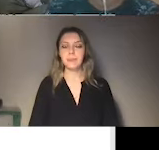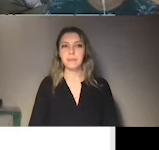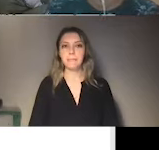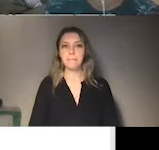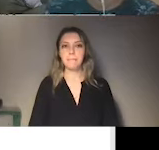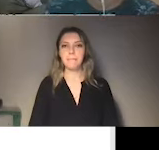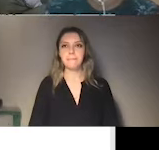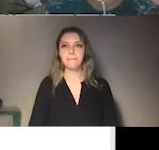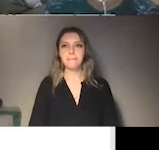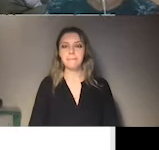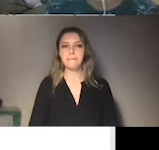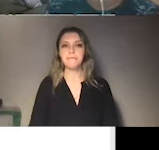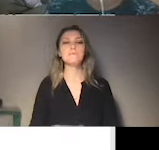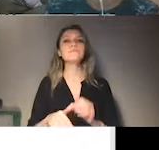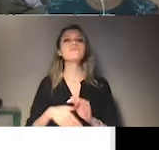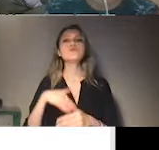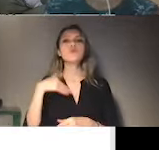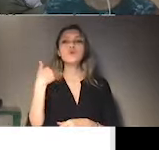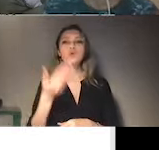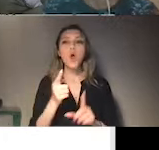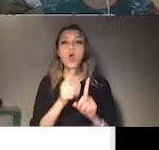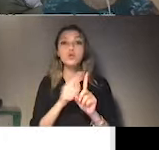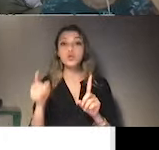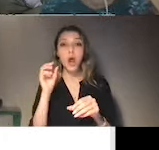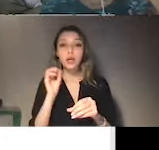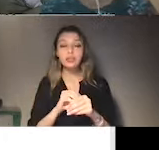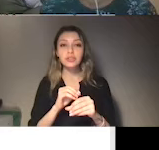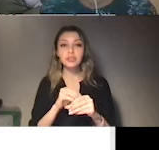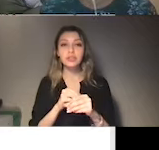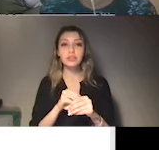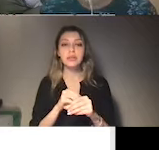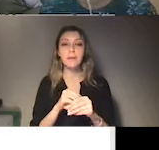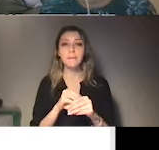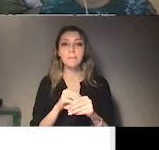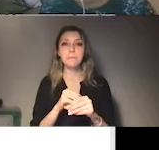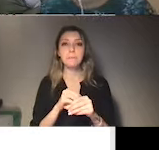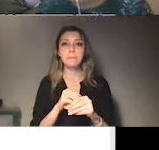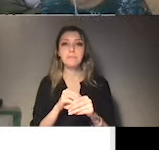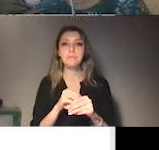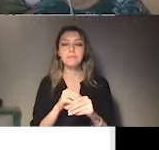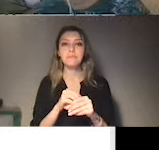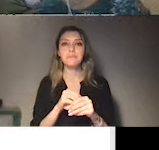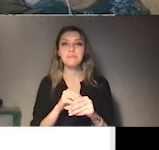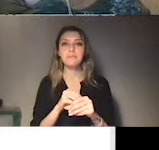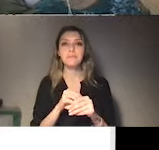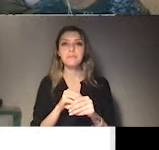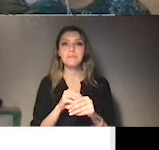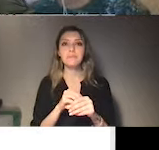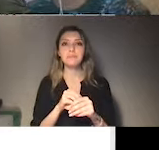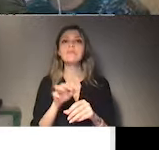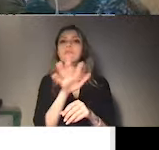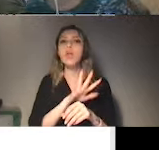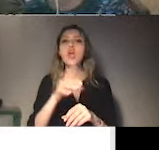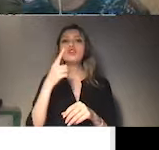Bu arkasından gelen süreç içerisinde aslında herkes bakımından görme engelli